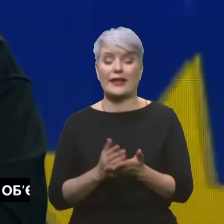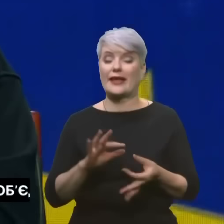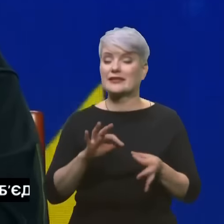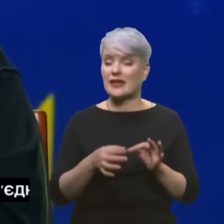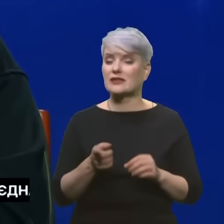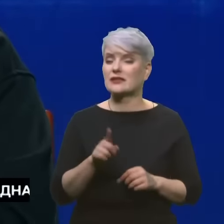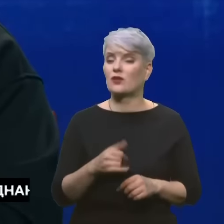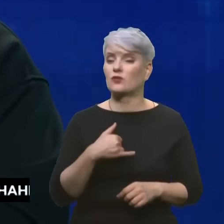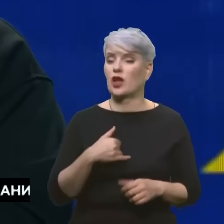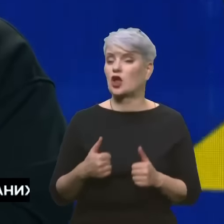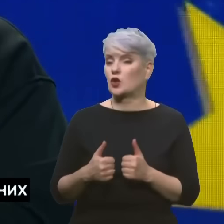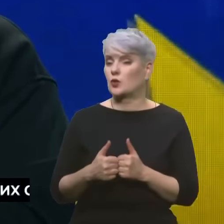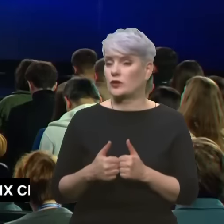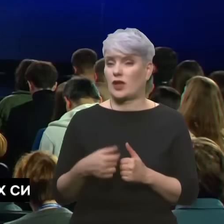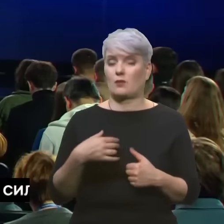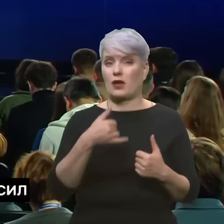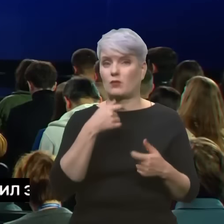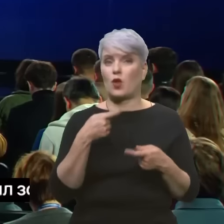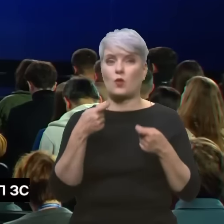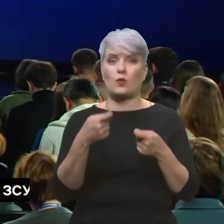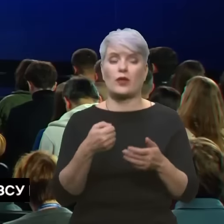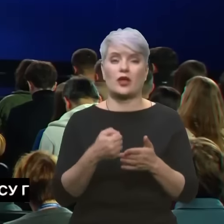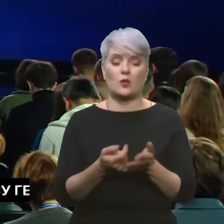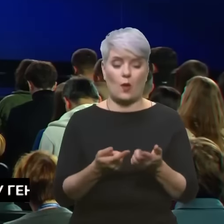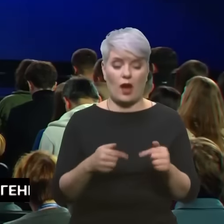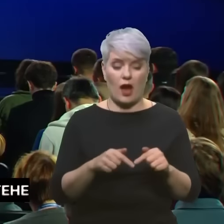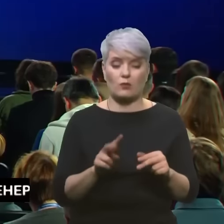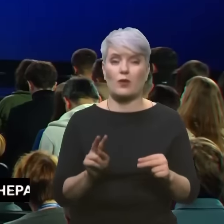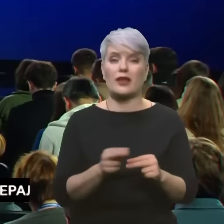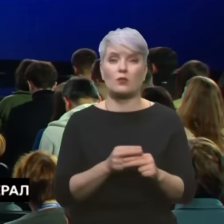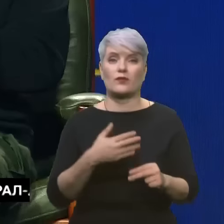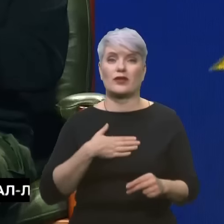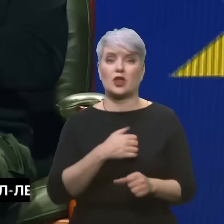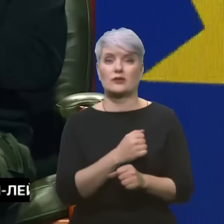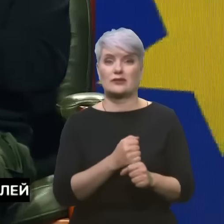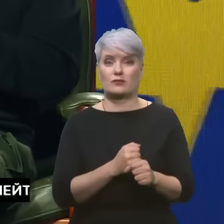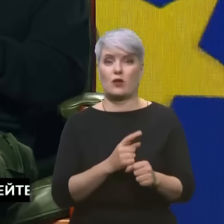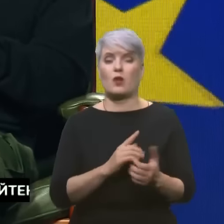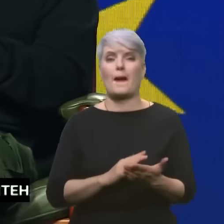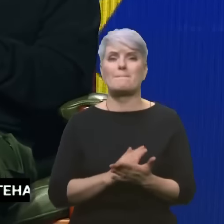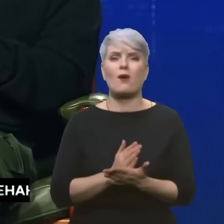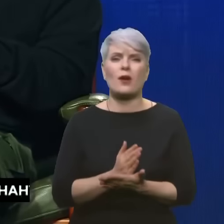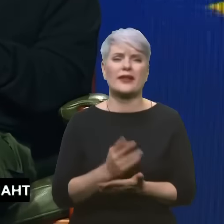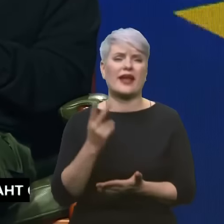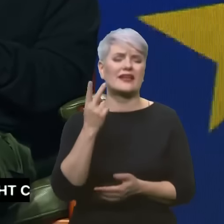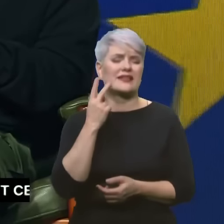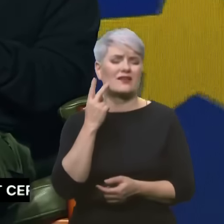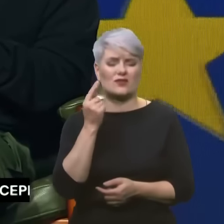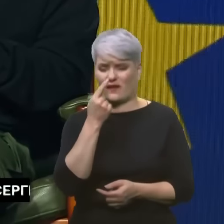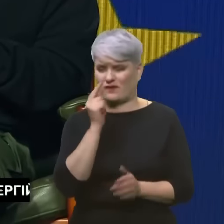нашими сусідами, коли ми не могли доїхати до хабу, щоб ремонтувати нашу зброю, тому що політика, завжди